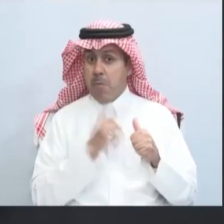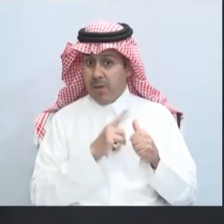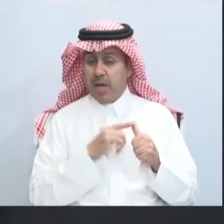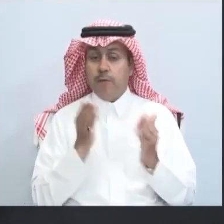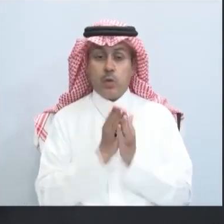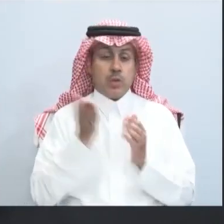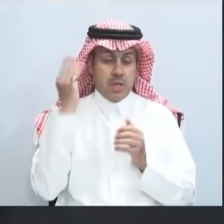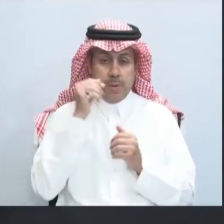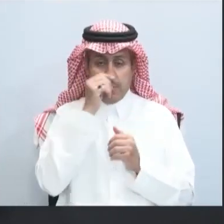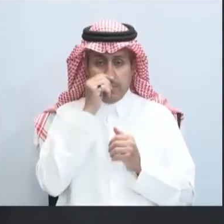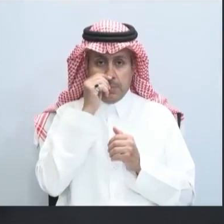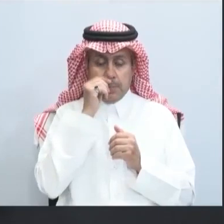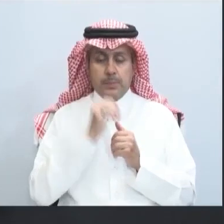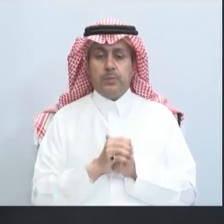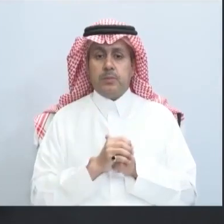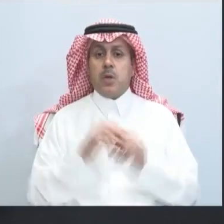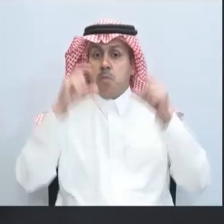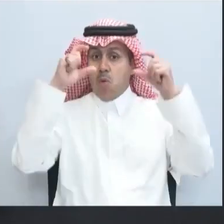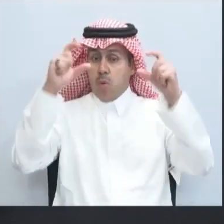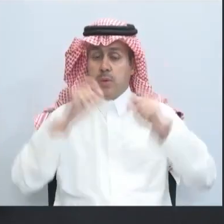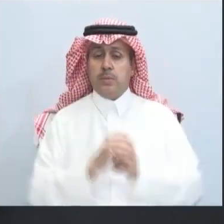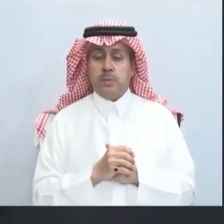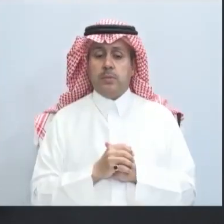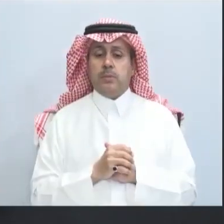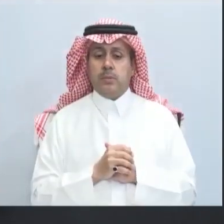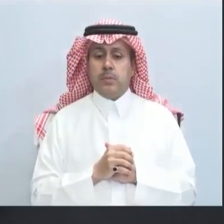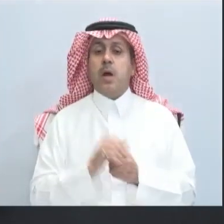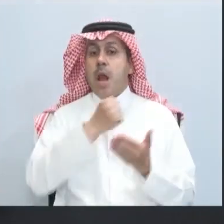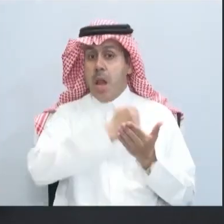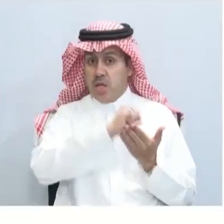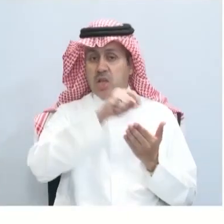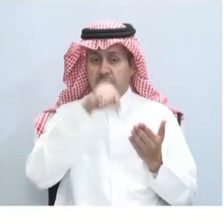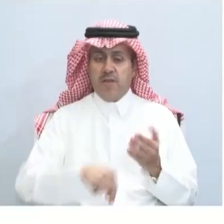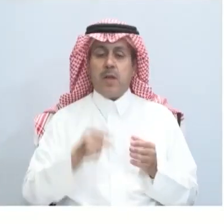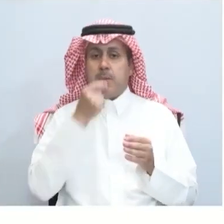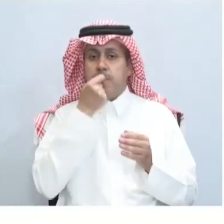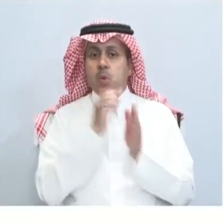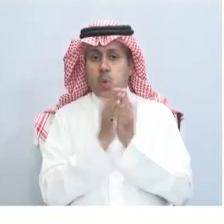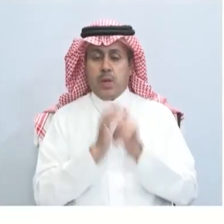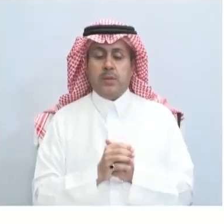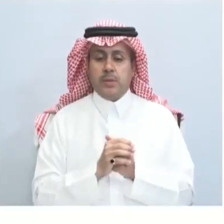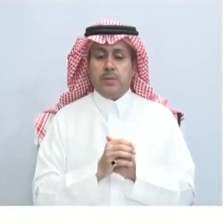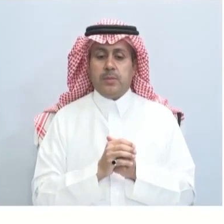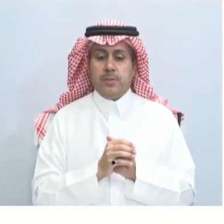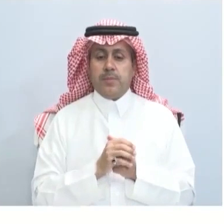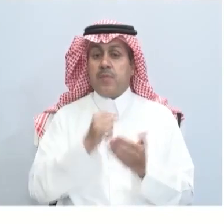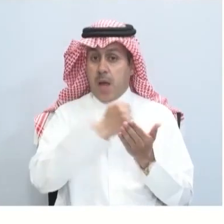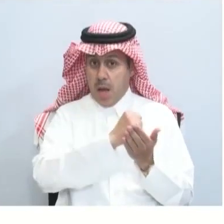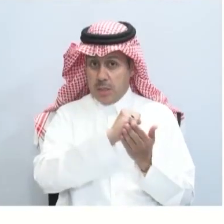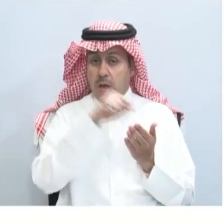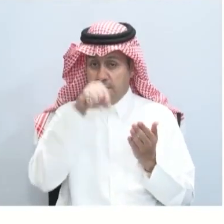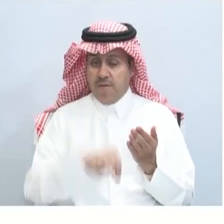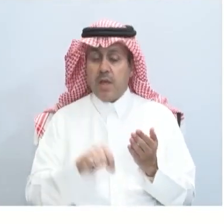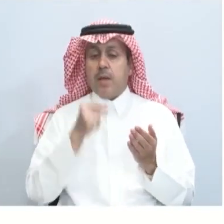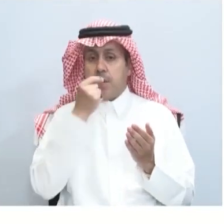في الدروس السابقه عن موضوع النسخ في القران الكريم وبخ ختام درس اليوم باذن